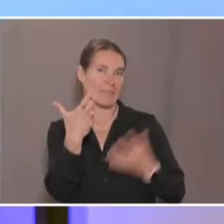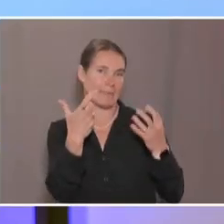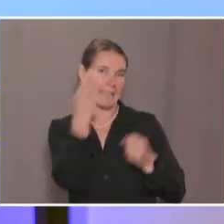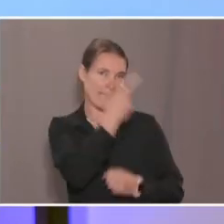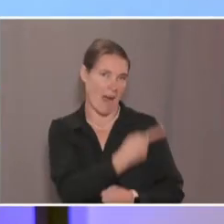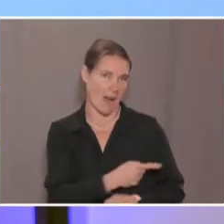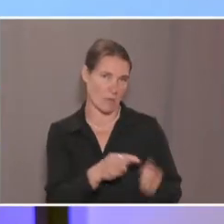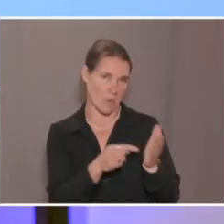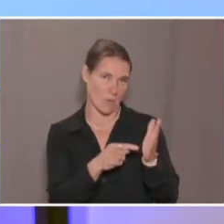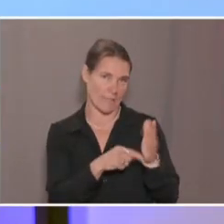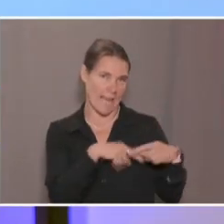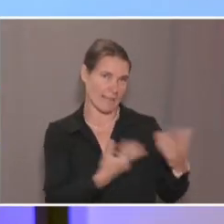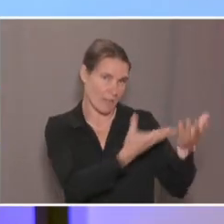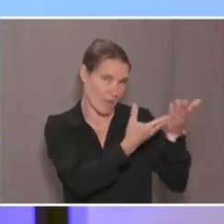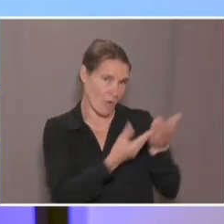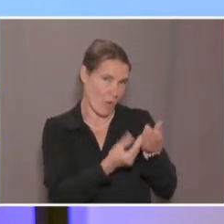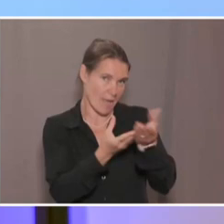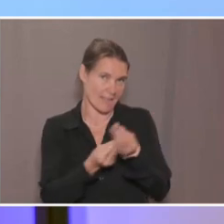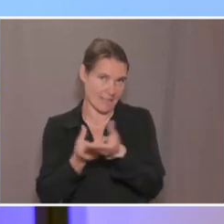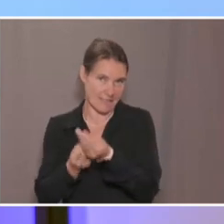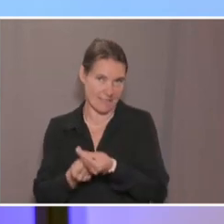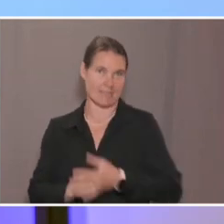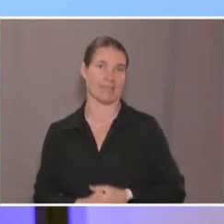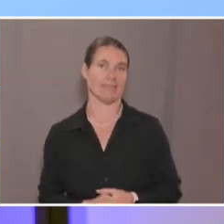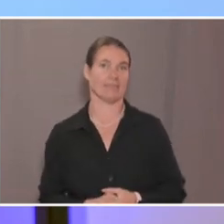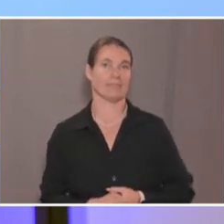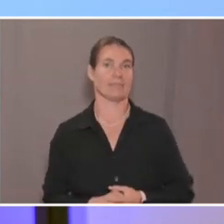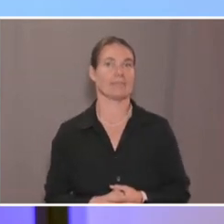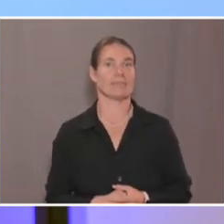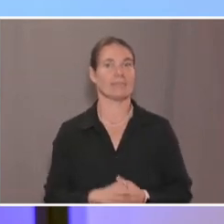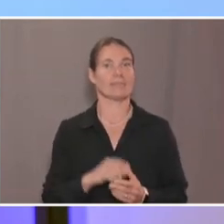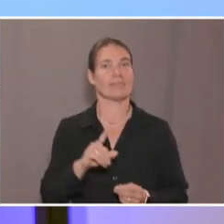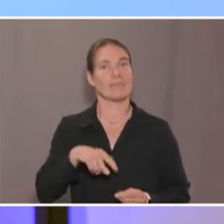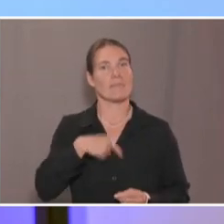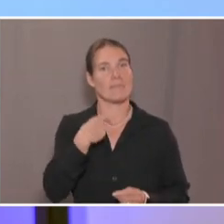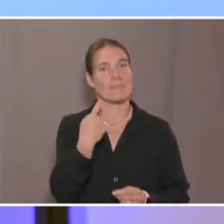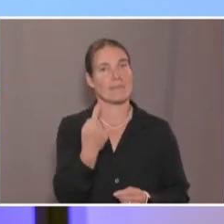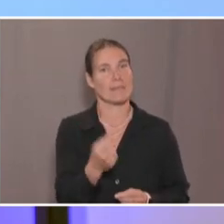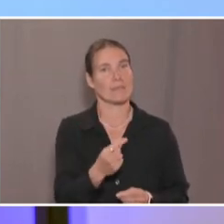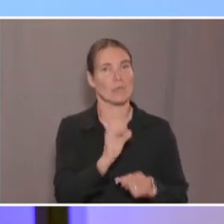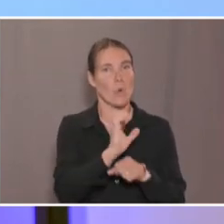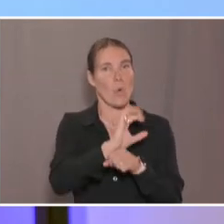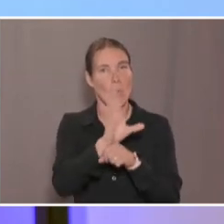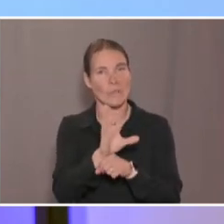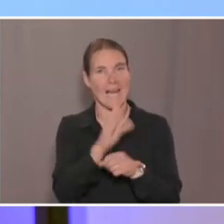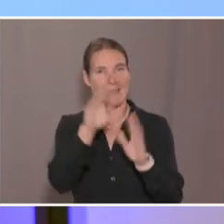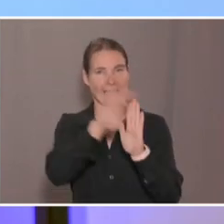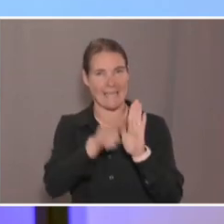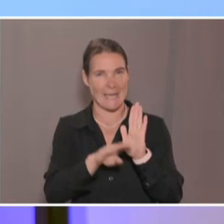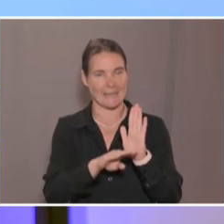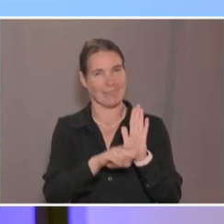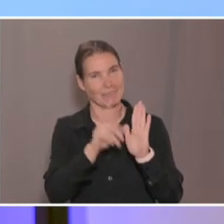Anlass. Herzlich willkommen an Sie hier im Audimax. Es ist ein ungewohntes Bild, so spärlich besetzt aufgrund der Corona-Regeln. Aber auch